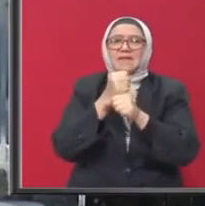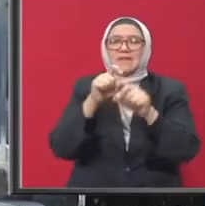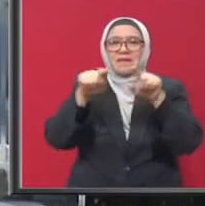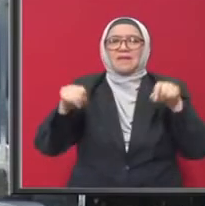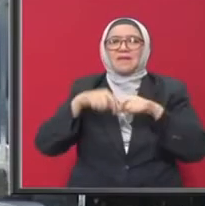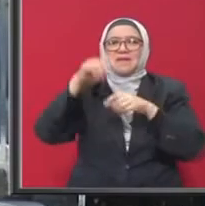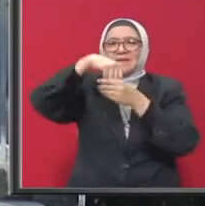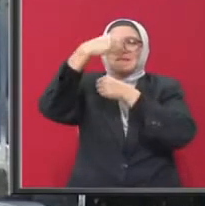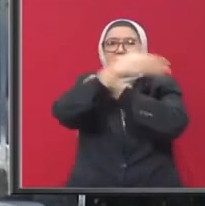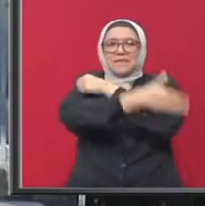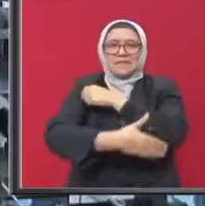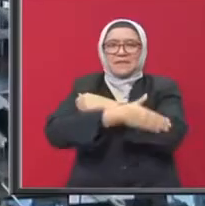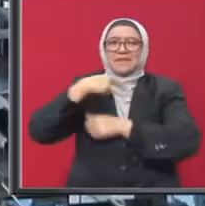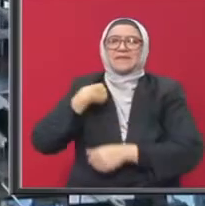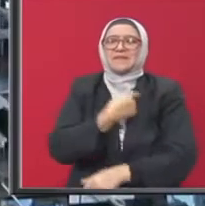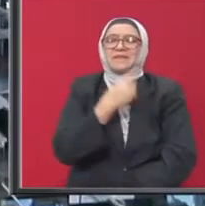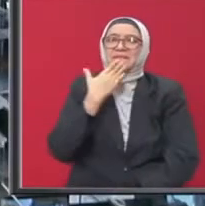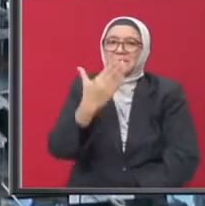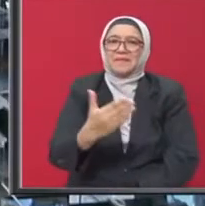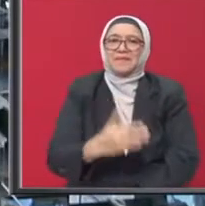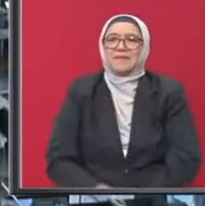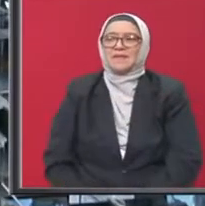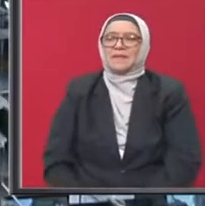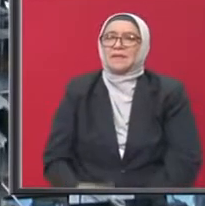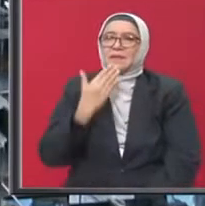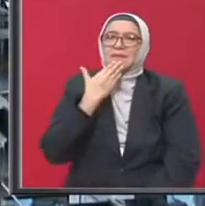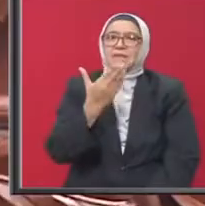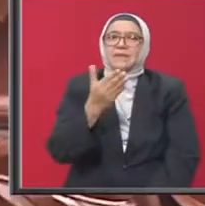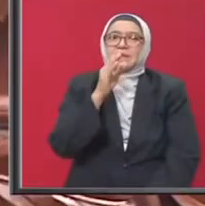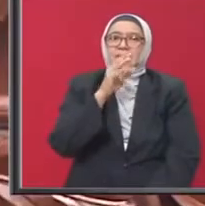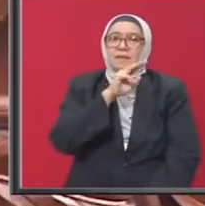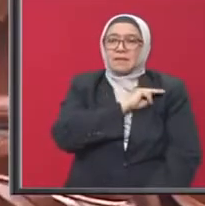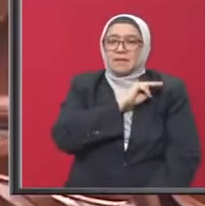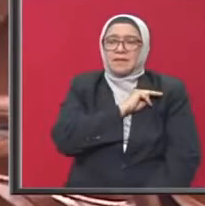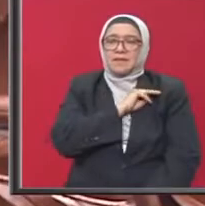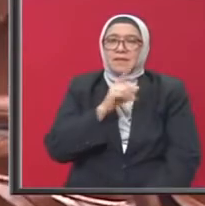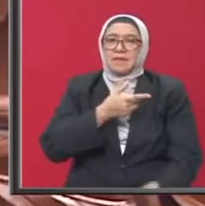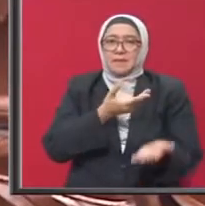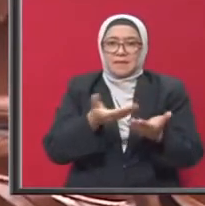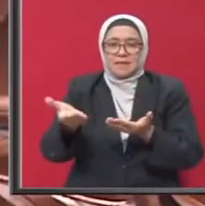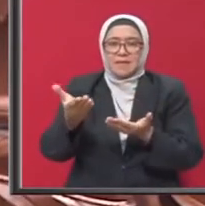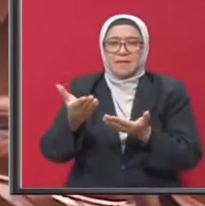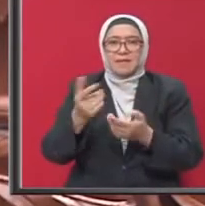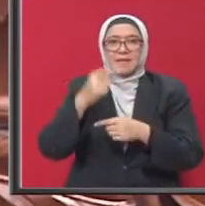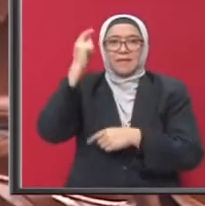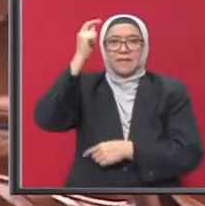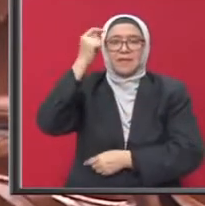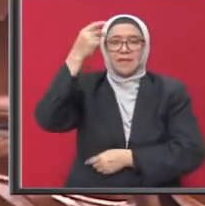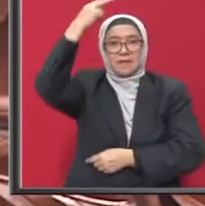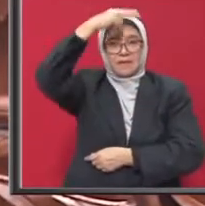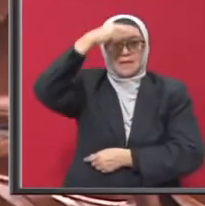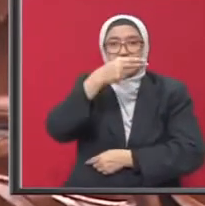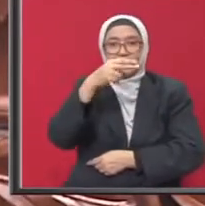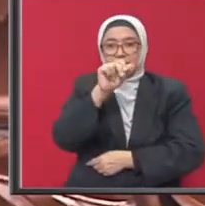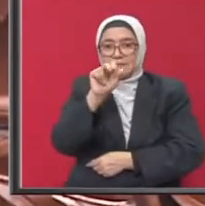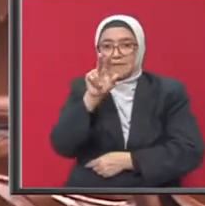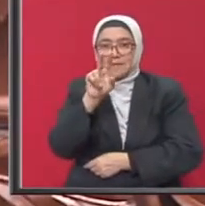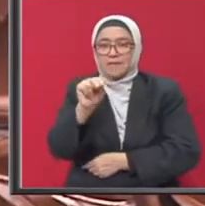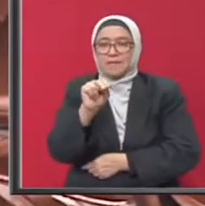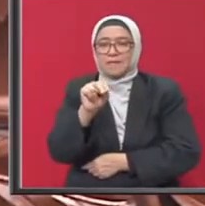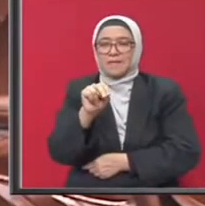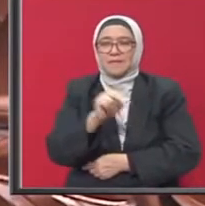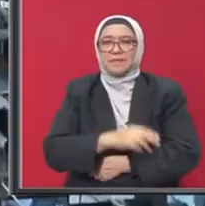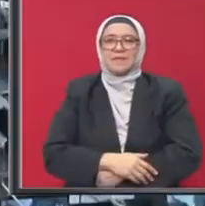ini dinilai kita terima kasih pasien Negeri soalnya saya ingin mencobanya promatcon Haji Hasanudin bin Mohamad